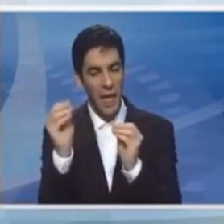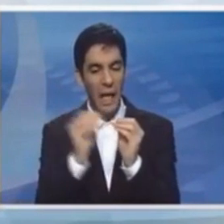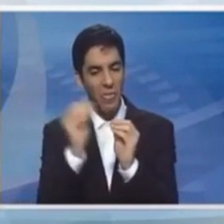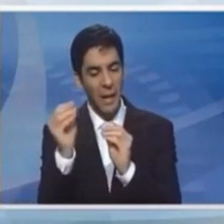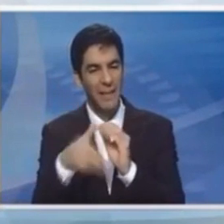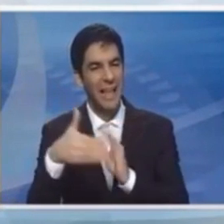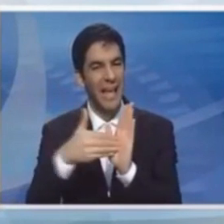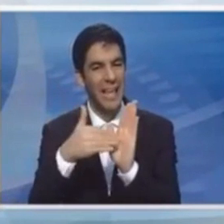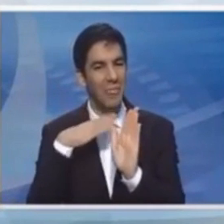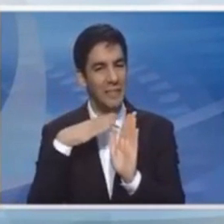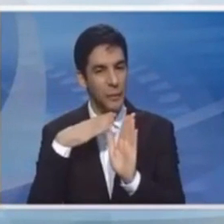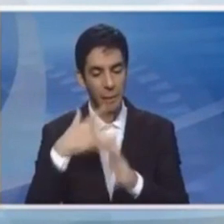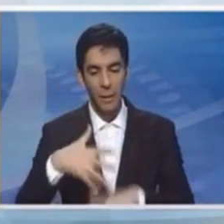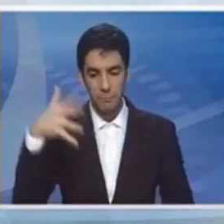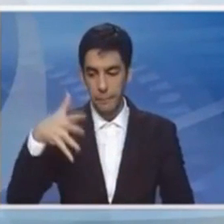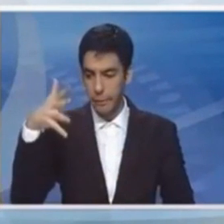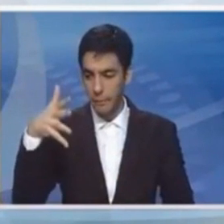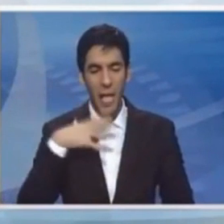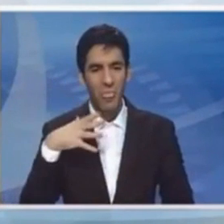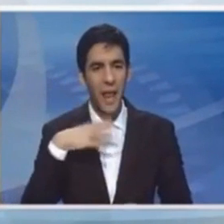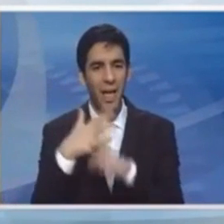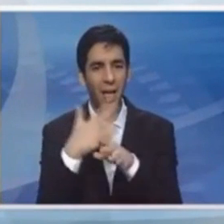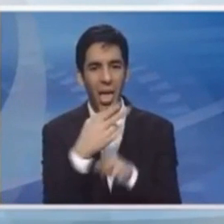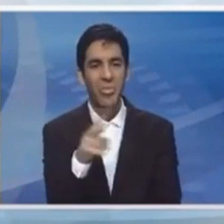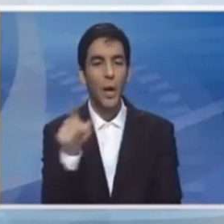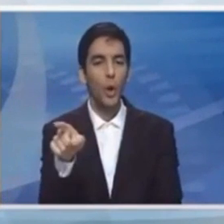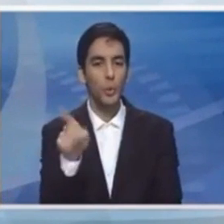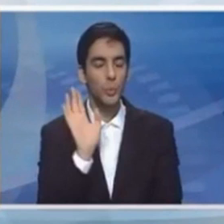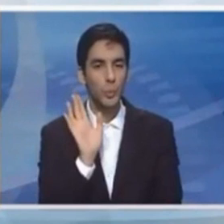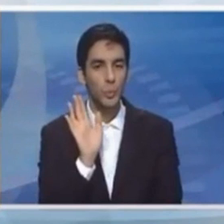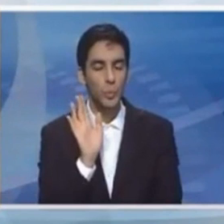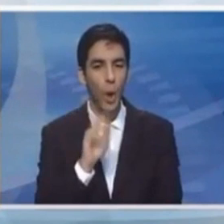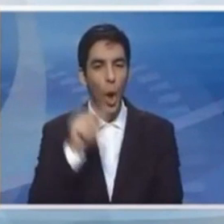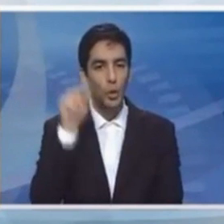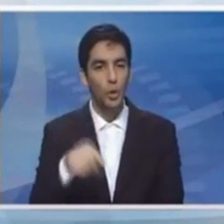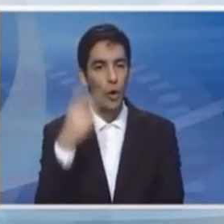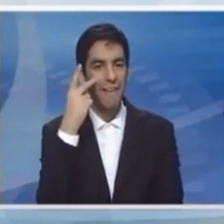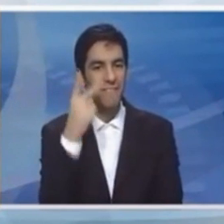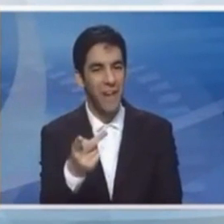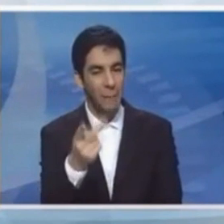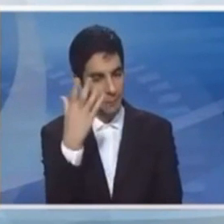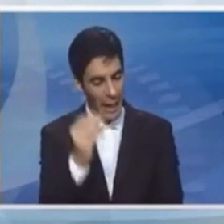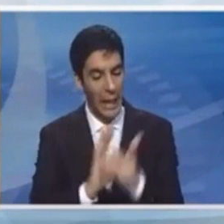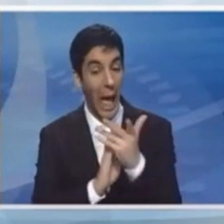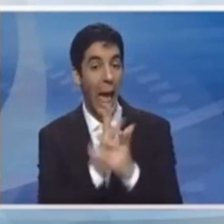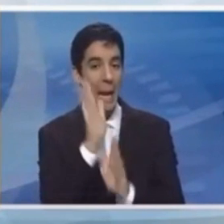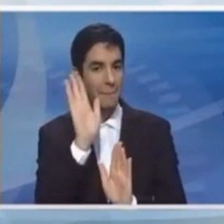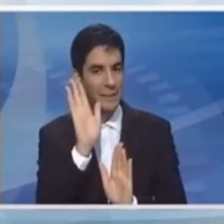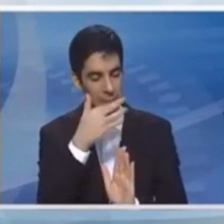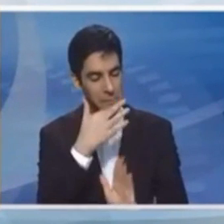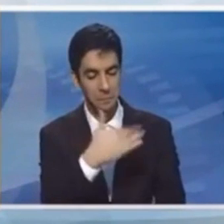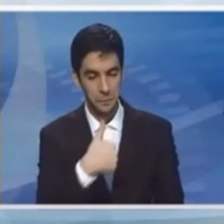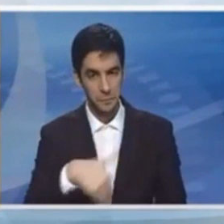με τη συγκέντρωση φοιτητών σε Λευκωσία και Λεμεσό, τη στροφή των εταιριών ανάπτυξης της μεγάλης αναπτύξης, πύργους και